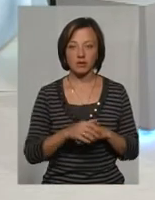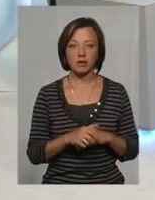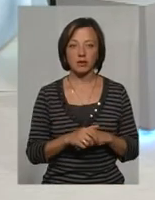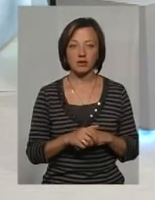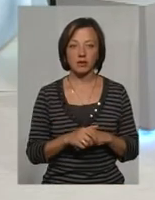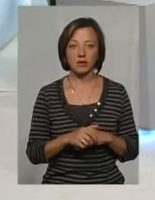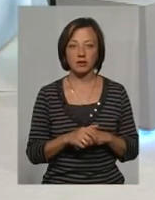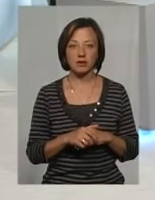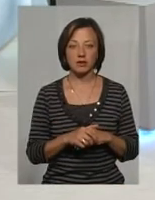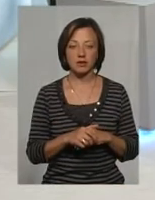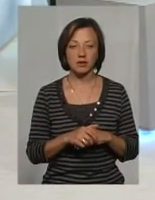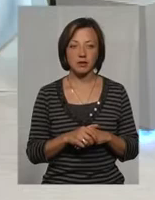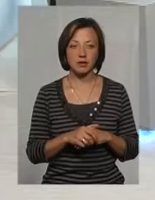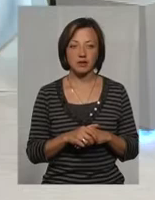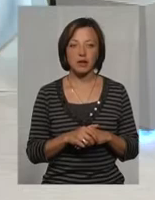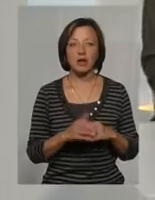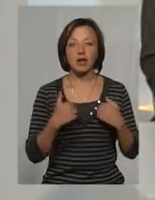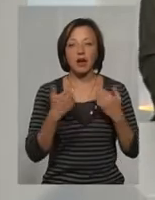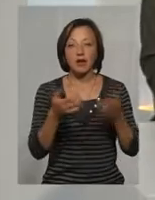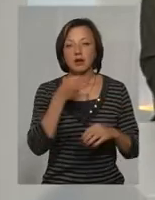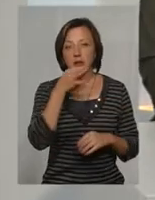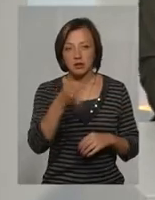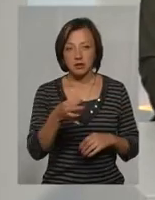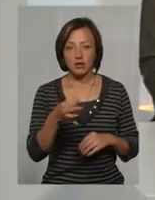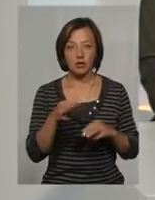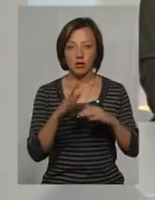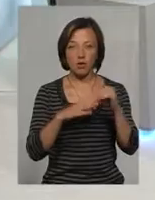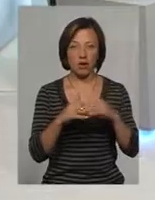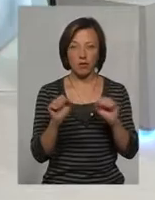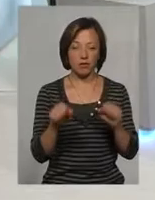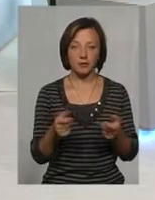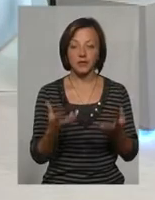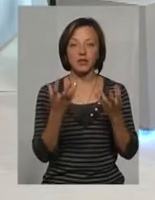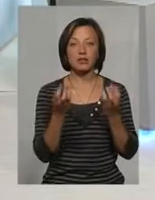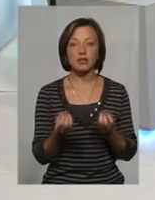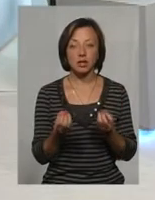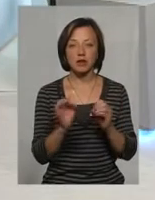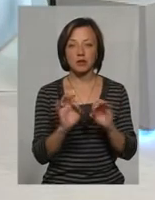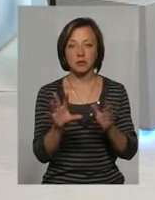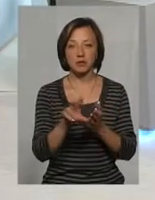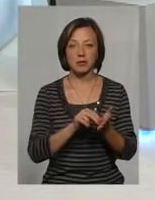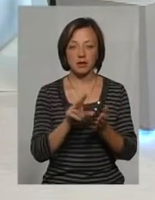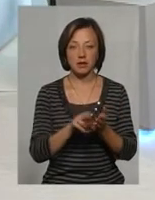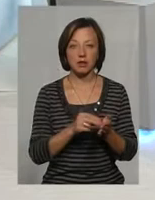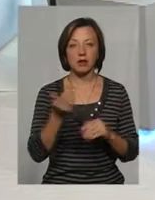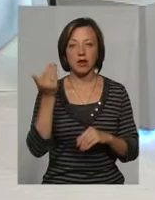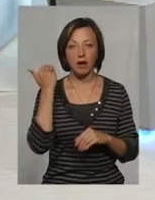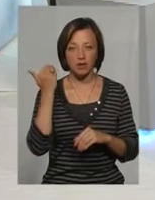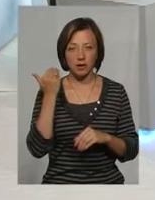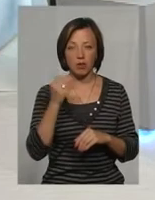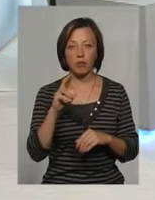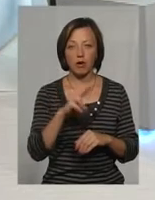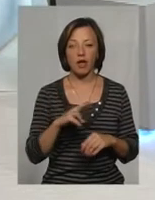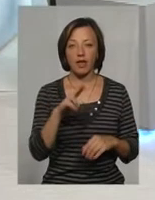на яйці, на скорлупі. Я вам скажу, ще з руками може. Хочу ще навести один приклад, теж давній, бо дизентерія.